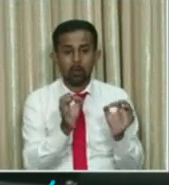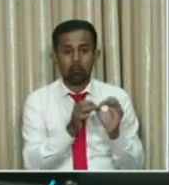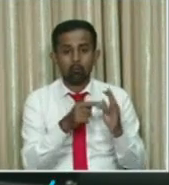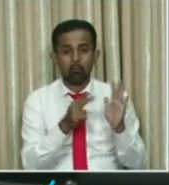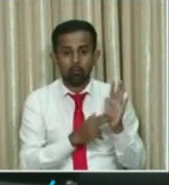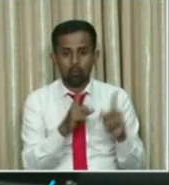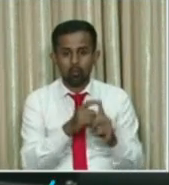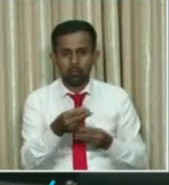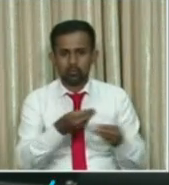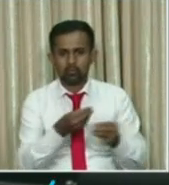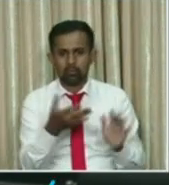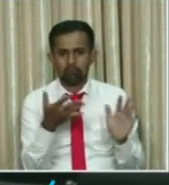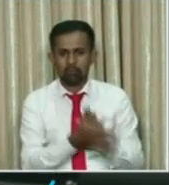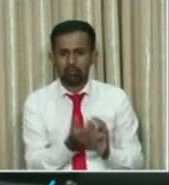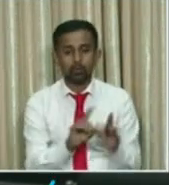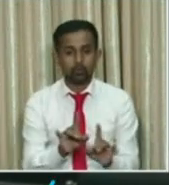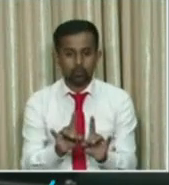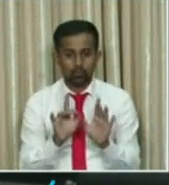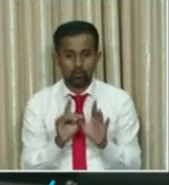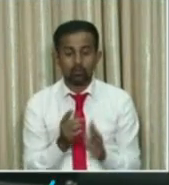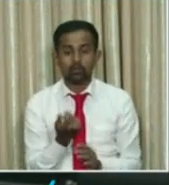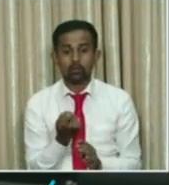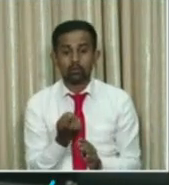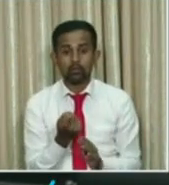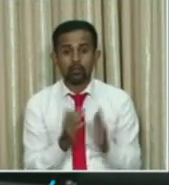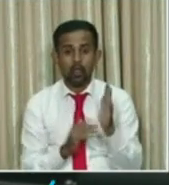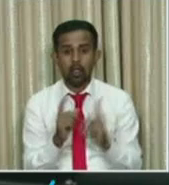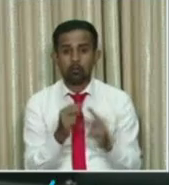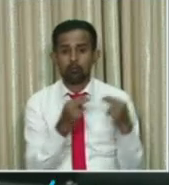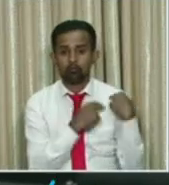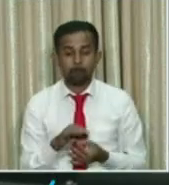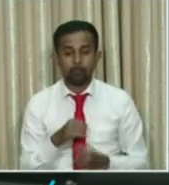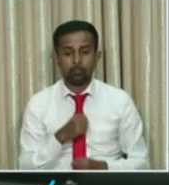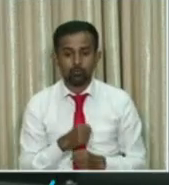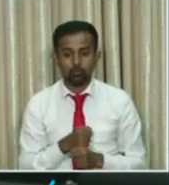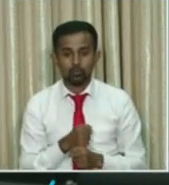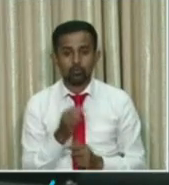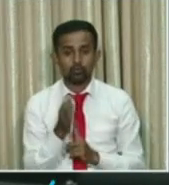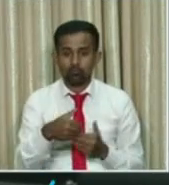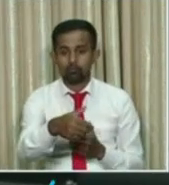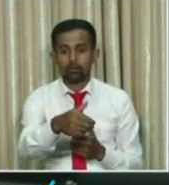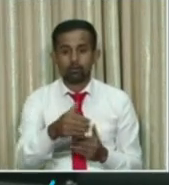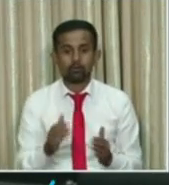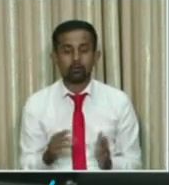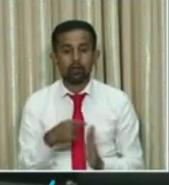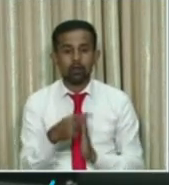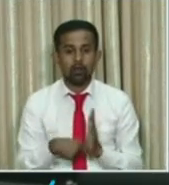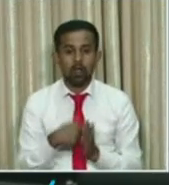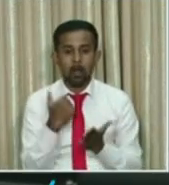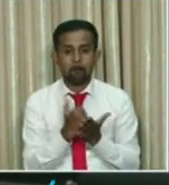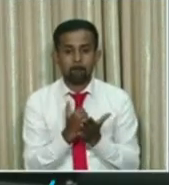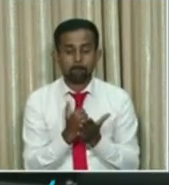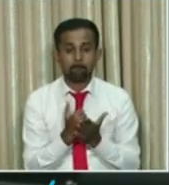සම්බන්ධයෙන් අක්‍රමිකතා කිහිපයක් සිදු වී ඇත. මුදල් විෂය භාර ඇමතිවරයාගේ නිර්දේශය මත ජනාධිපතිවරයා විසින් ශ්‍රී ලංකා මහ